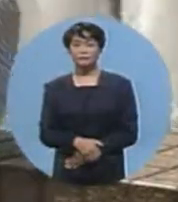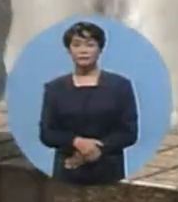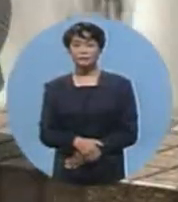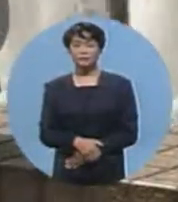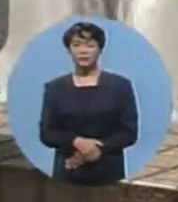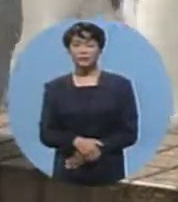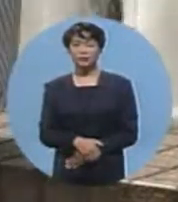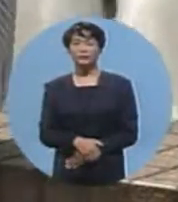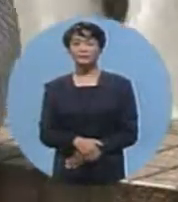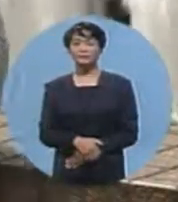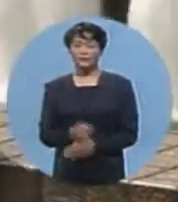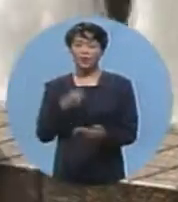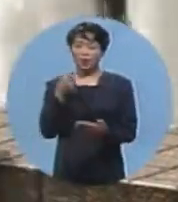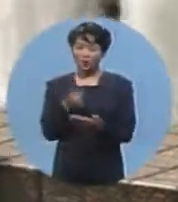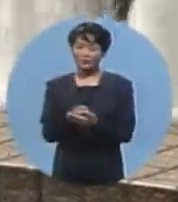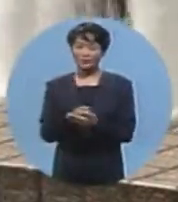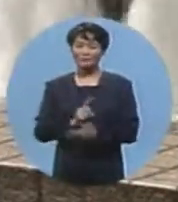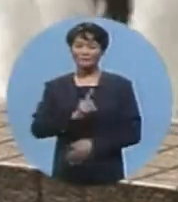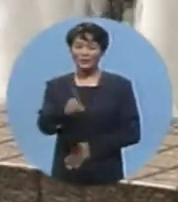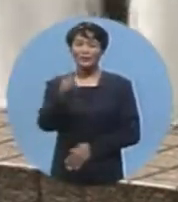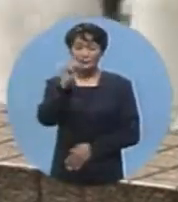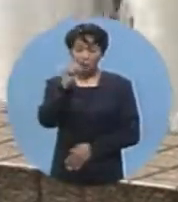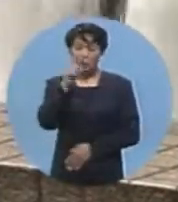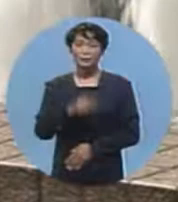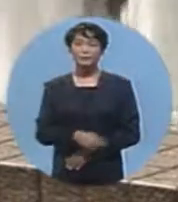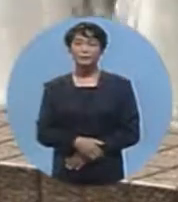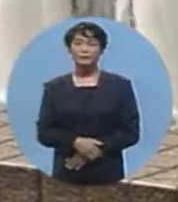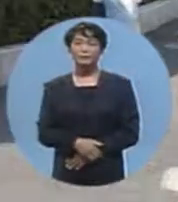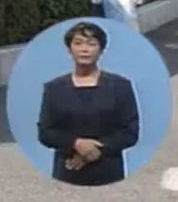よし、ここ行ってみよう。